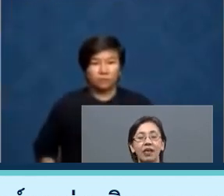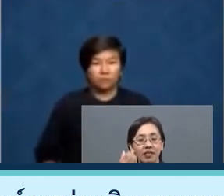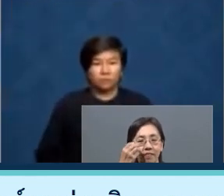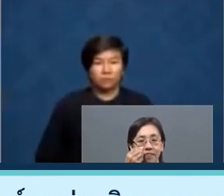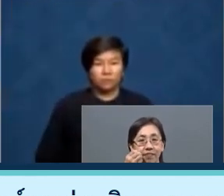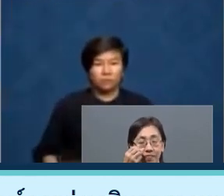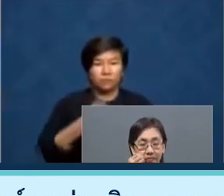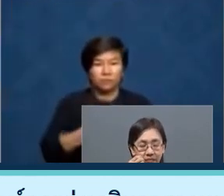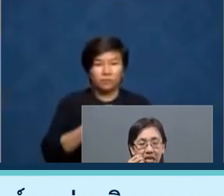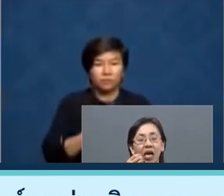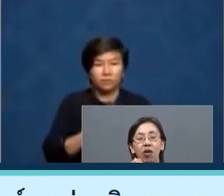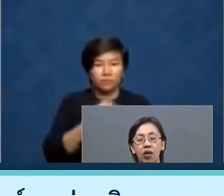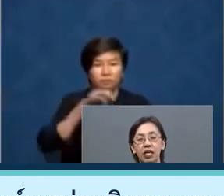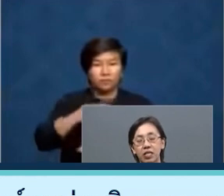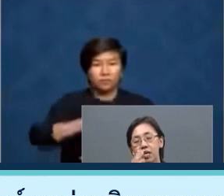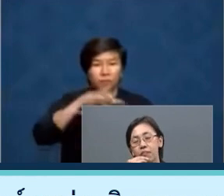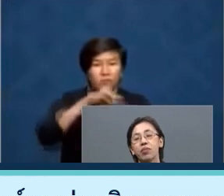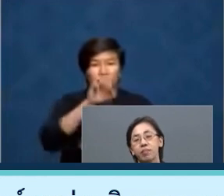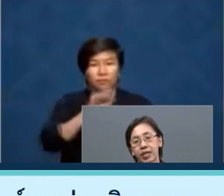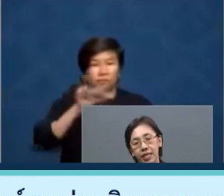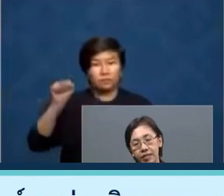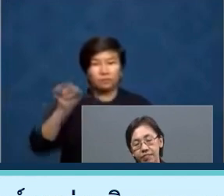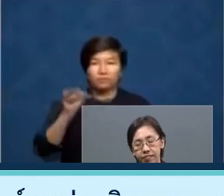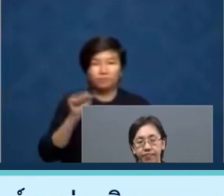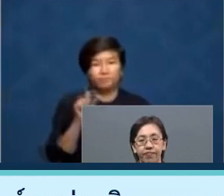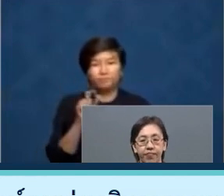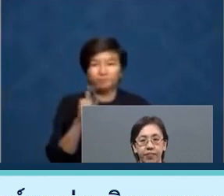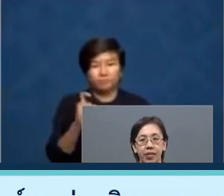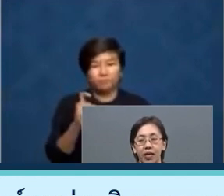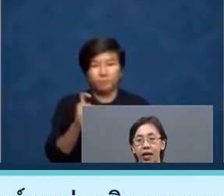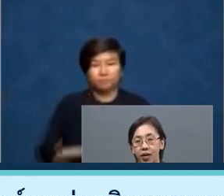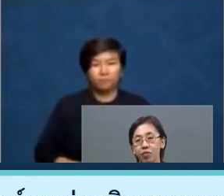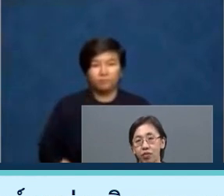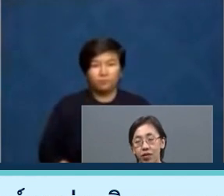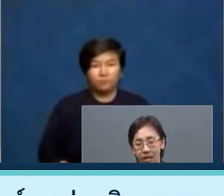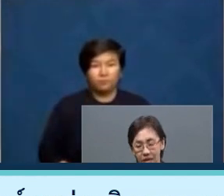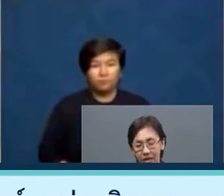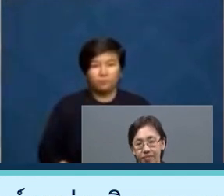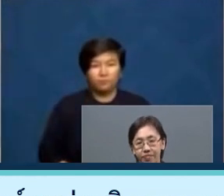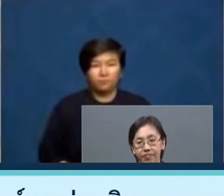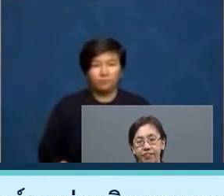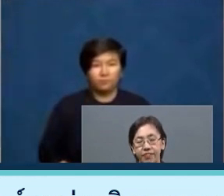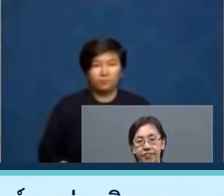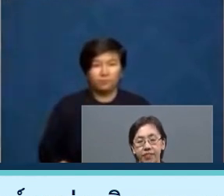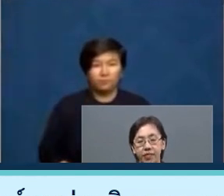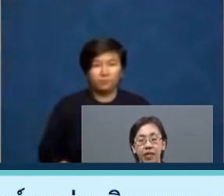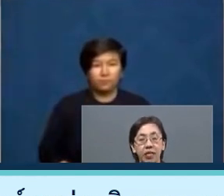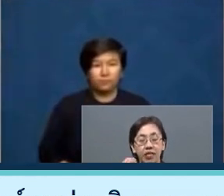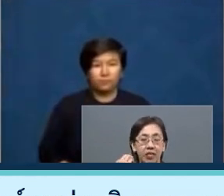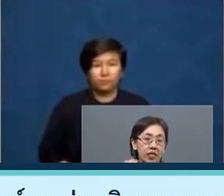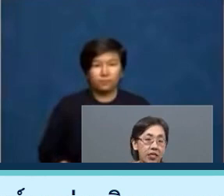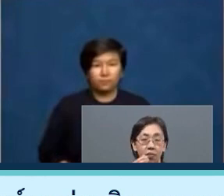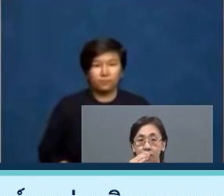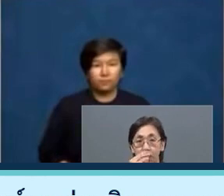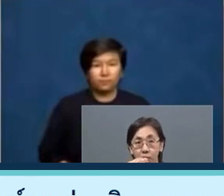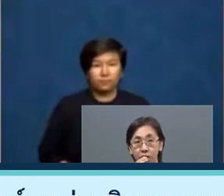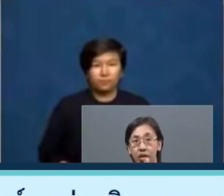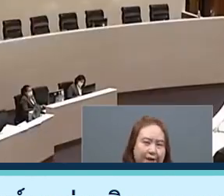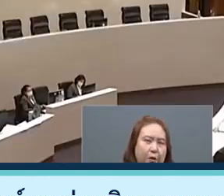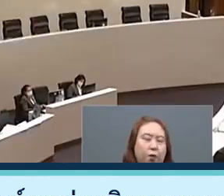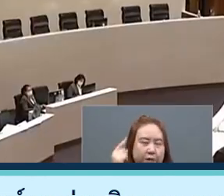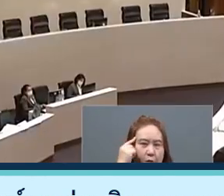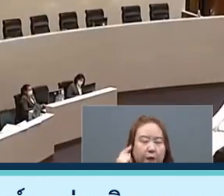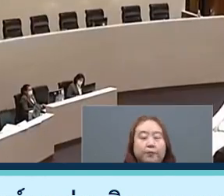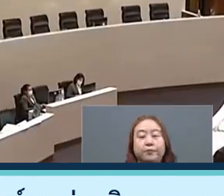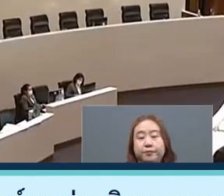ะการขาดแคลนเครื่องบินและรองรับการฟื้นตัวของอุตสาหกรรมท่องเที่ยวไทยเนื่องจากปัจจุบันมีความต้องการเดินทาง